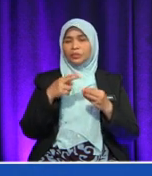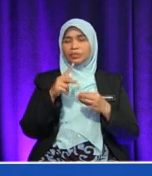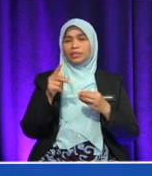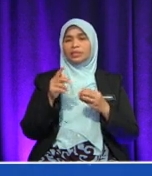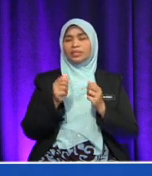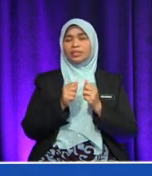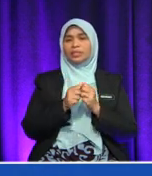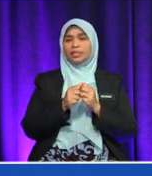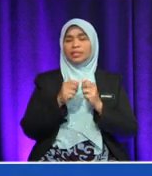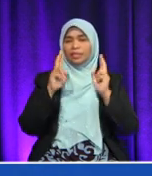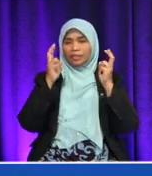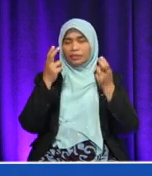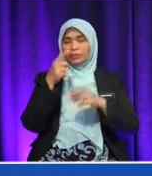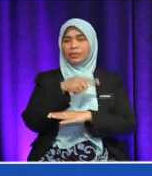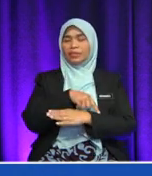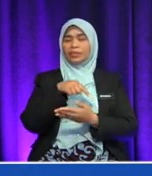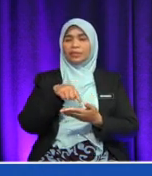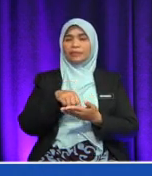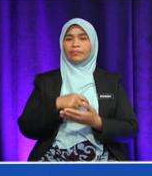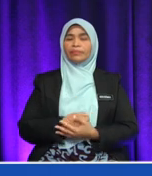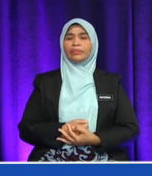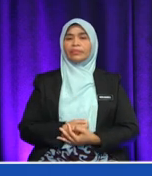topi-topik kita Pada hari ini silahkan